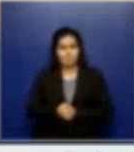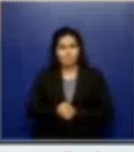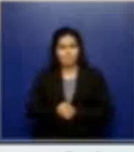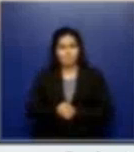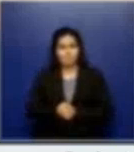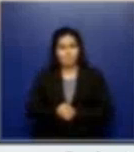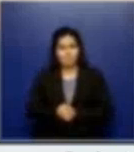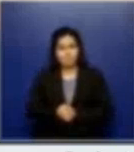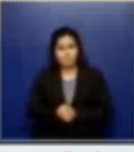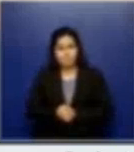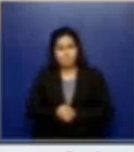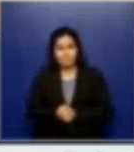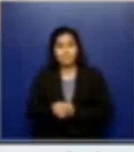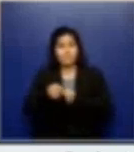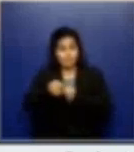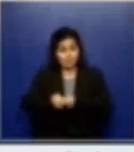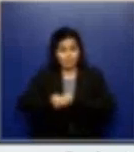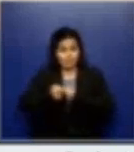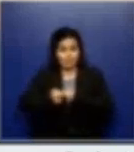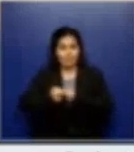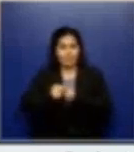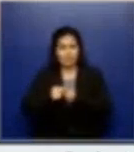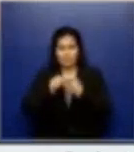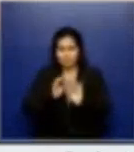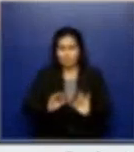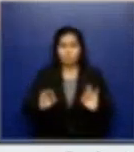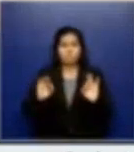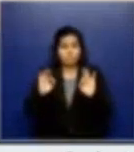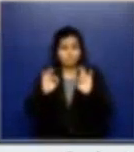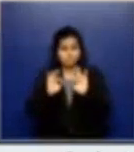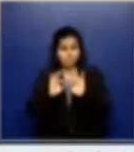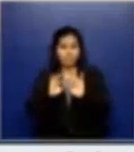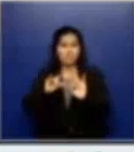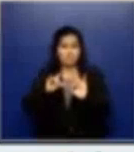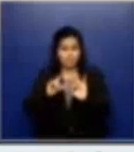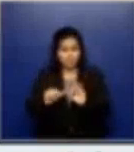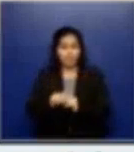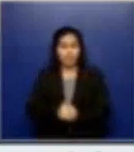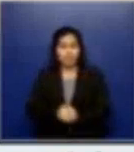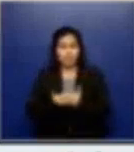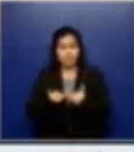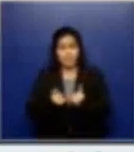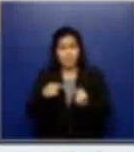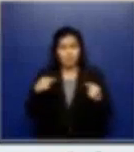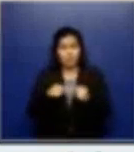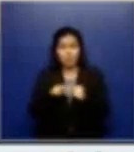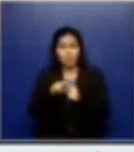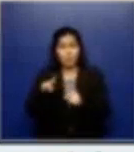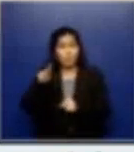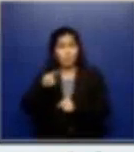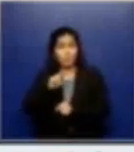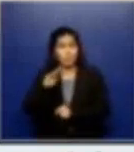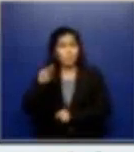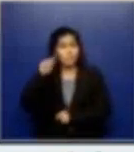การเกษตรท่านประธานที่เคารพครับคือหัวใจวันนี้ท่านไม่ได้ไปทำน้ำหรอกท่านไป